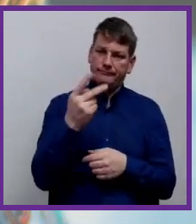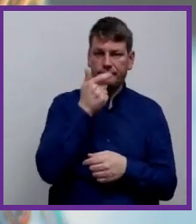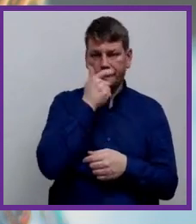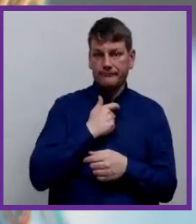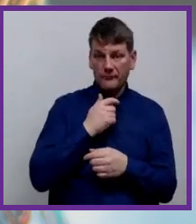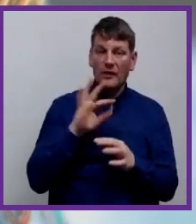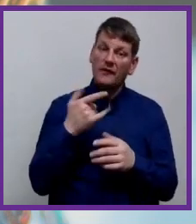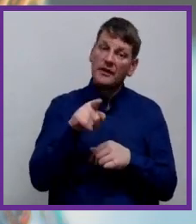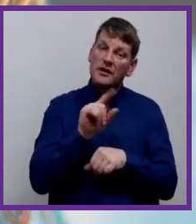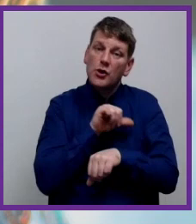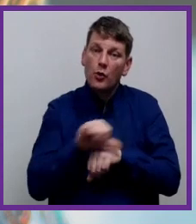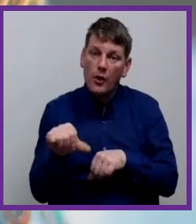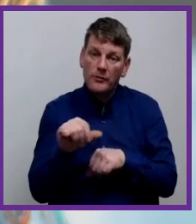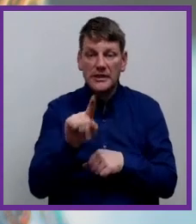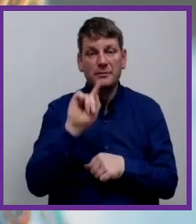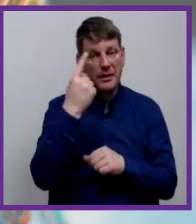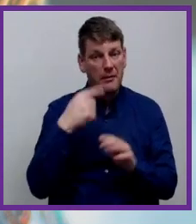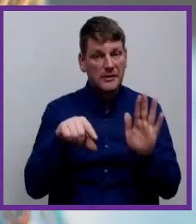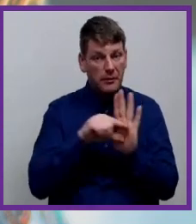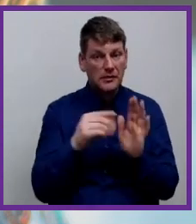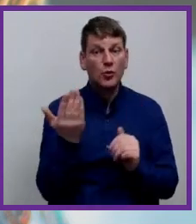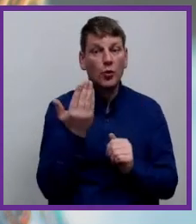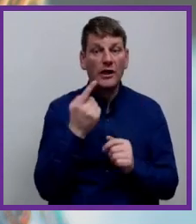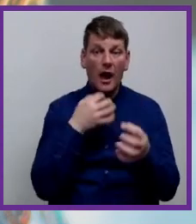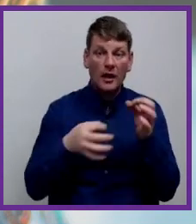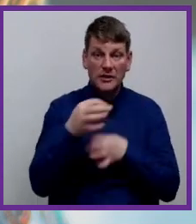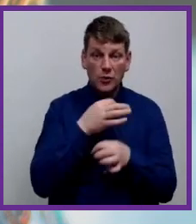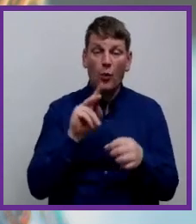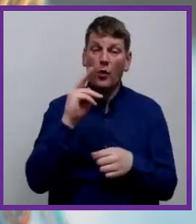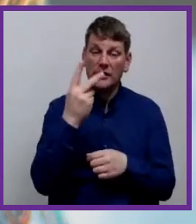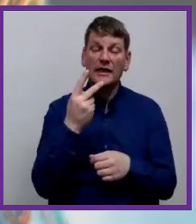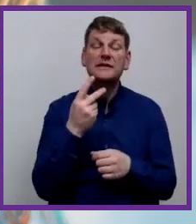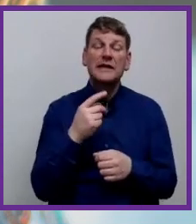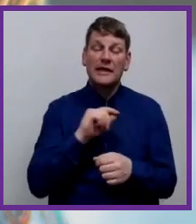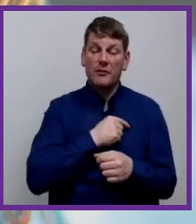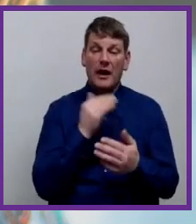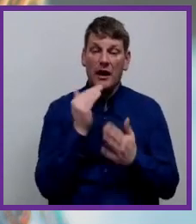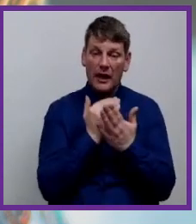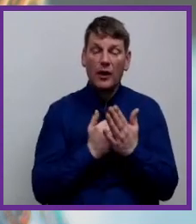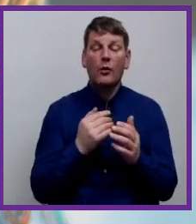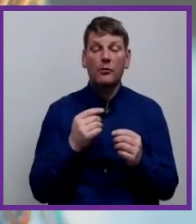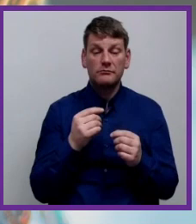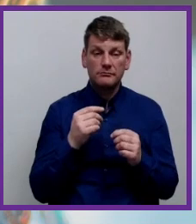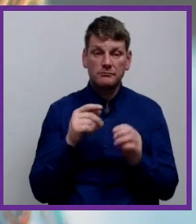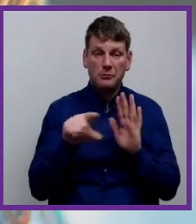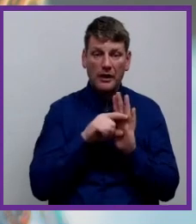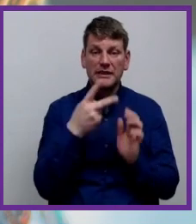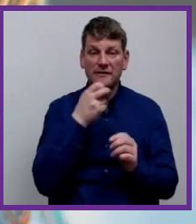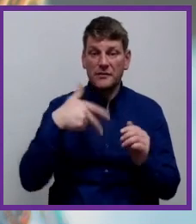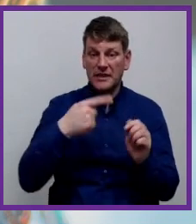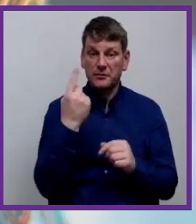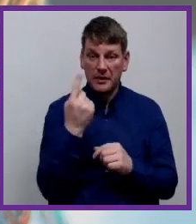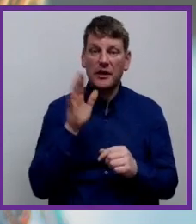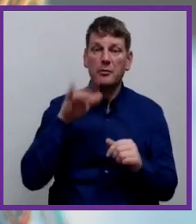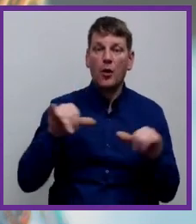Un, tas ir pirmais pants, par ko būtu tomēr jādiskutē. Un otrs krimināla likuma pants ir 231. Pants, kur arī pieminēja tas par